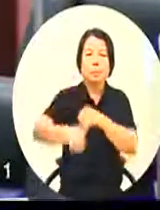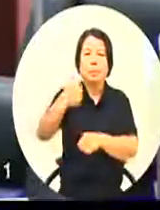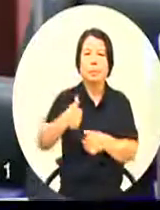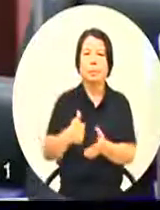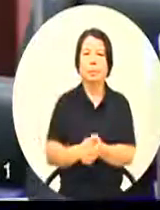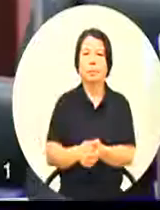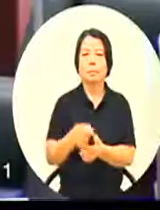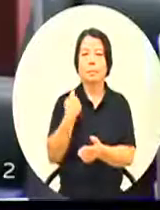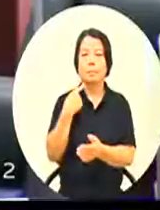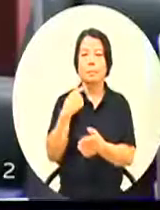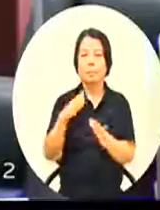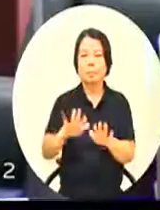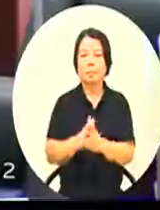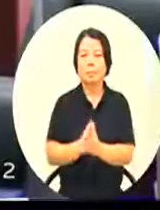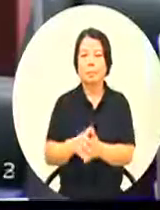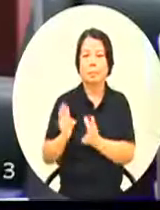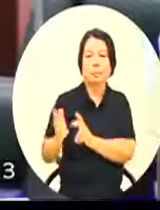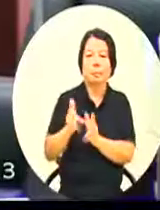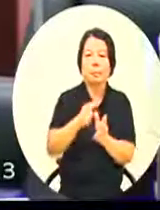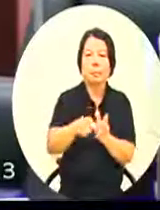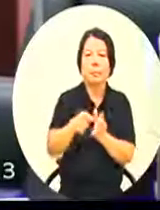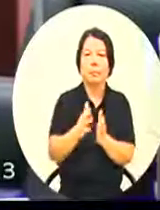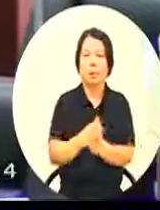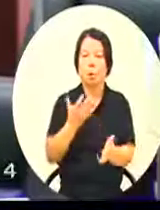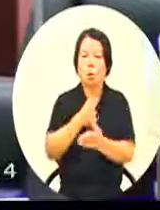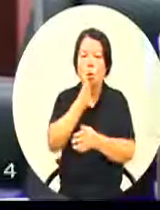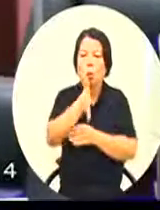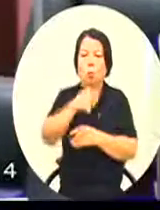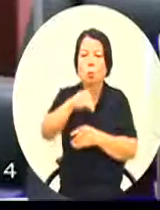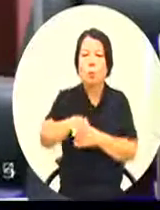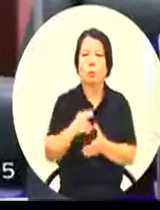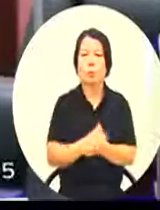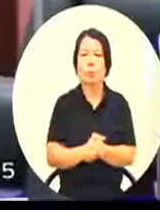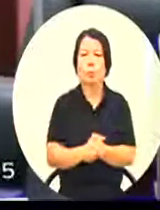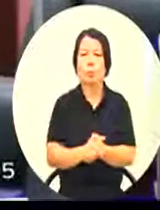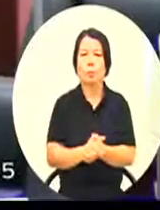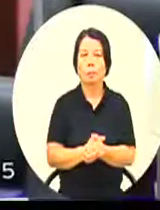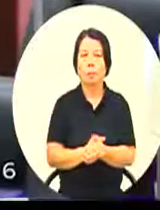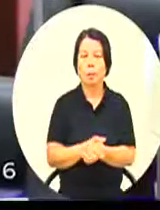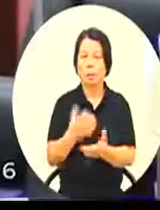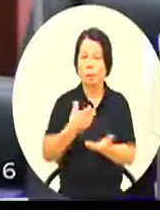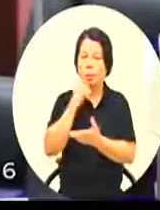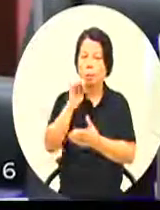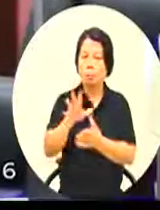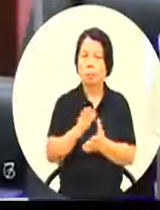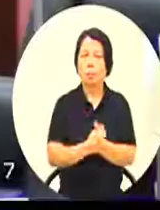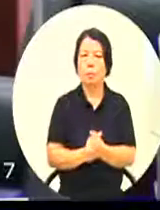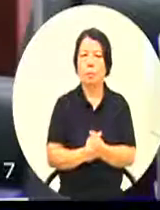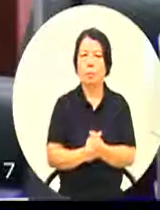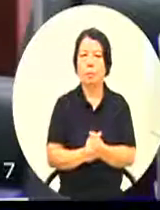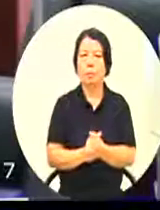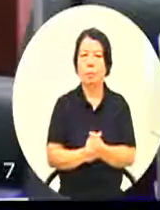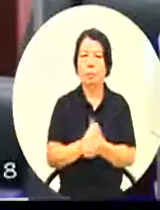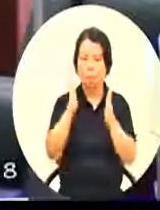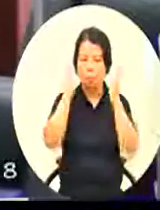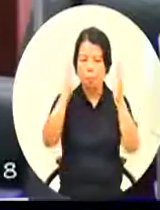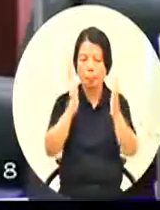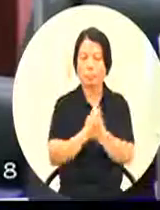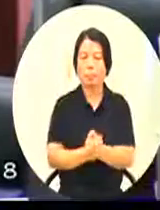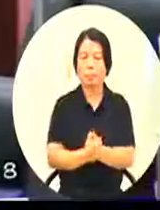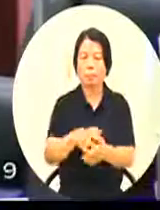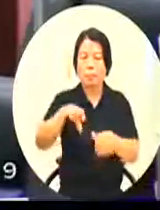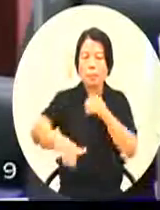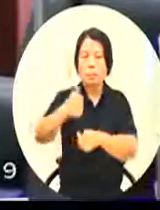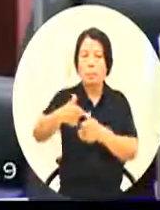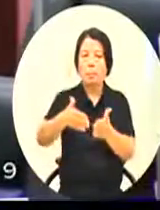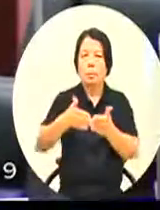能冲出赴会，也不知道我们会提问这个问题，所以也跟你正式的局长已经指示你了，这个约